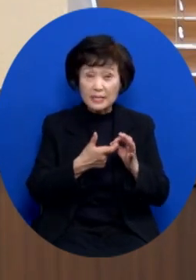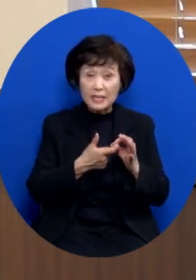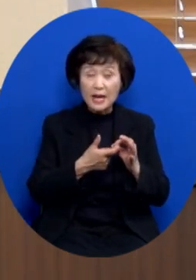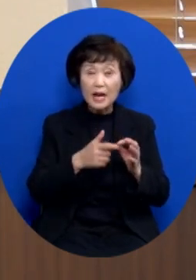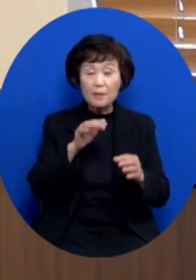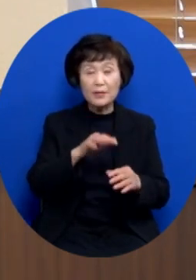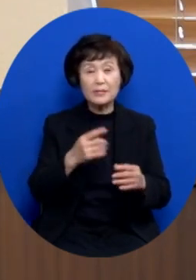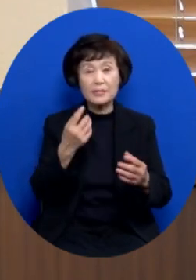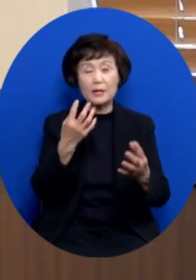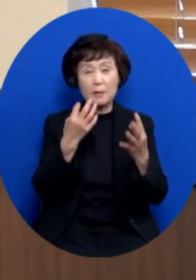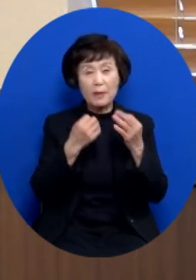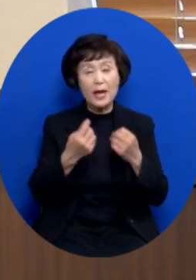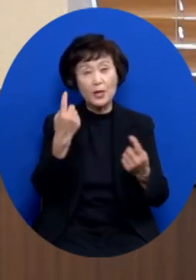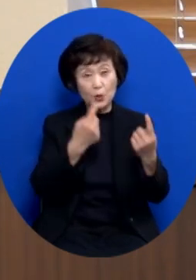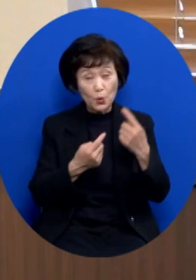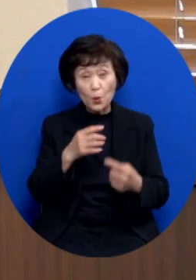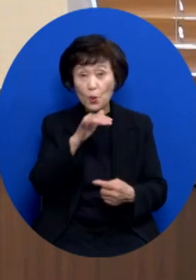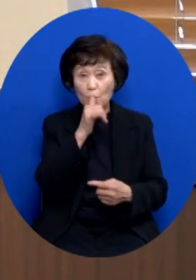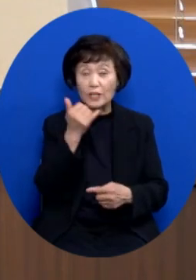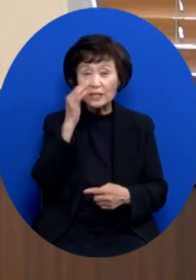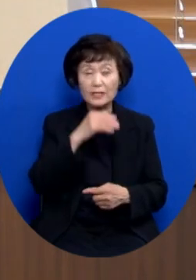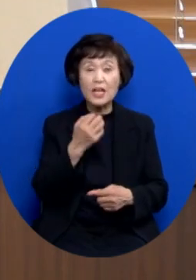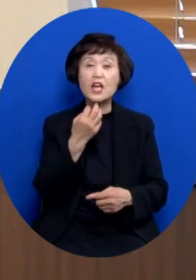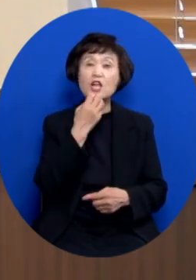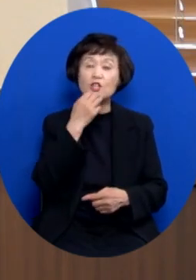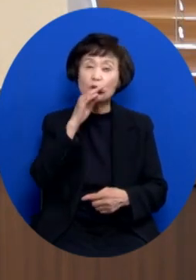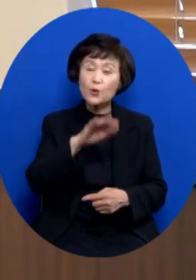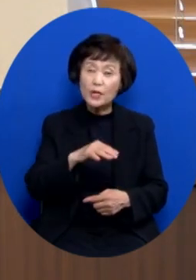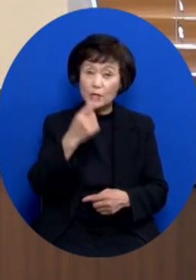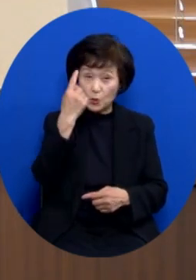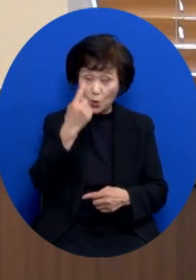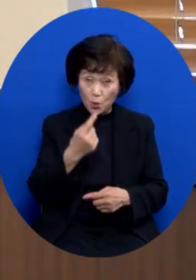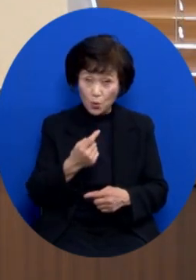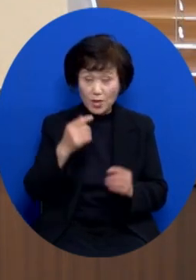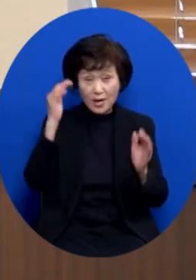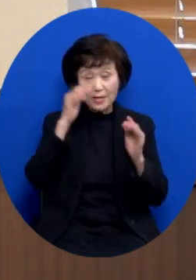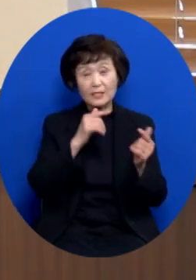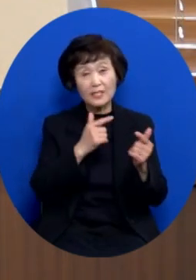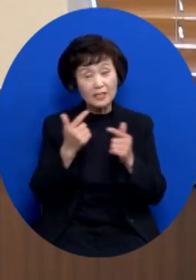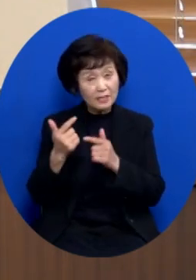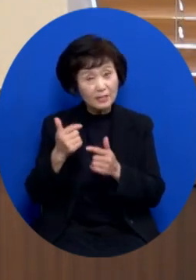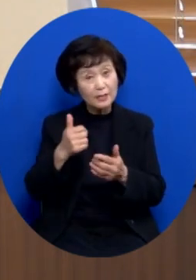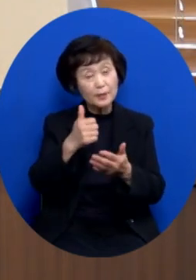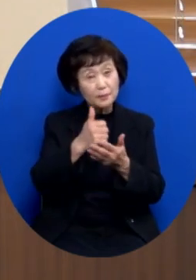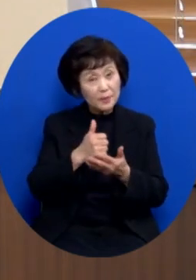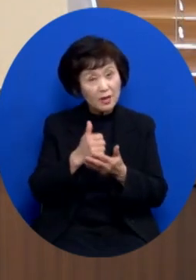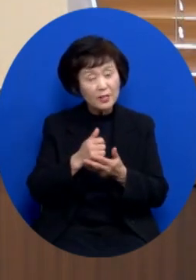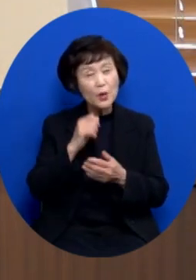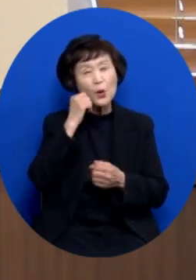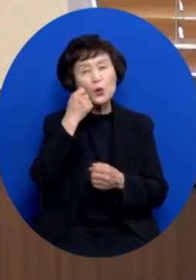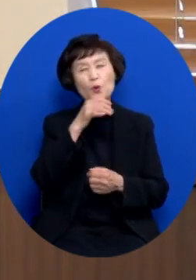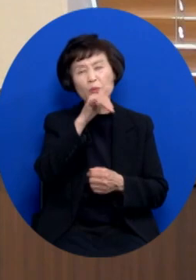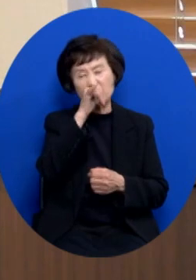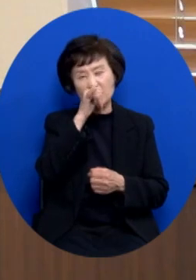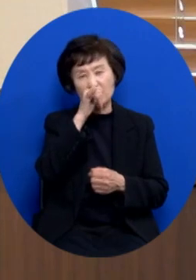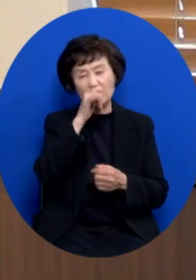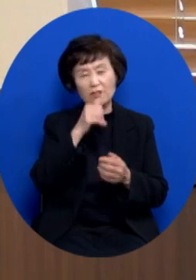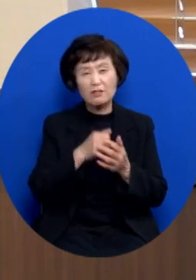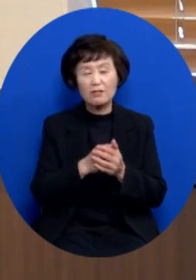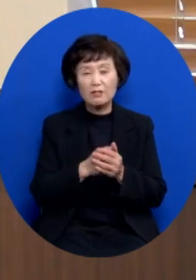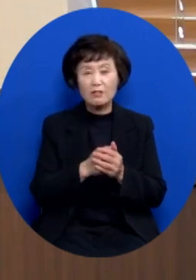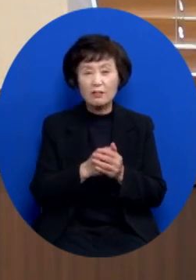많이 왔는데. 서울의 인재들을 흡수하는데 조금 어려움이 있었다 이렇게 생각을 하고